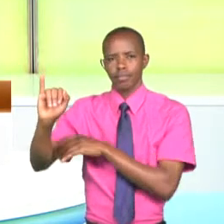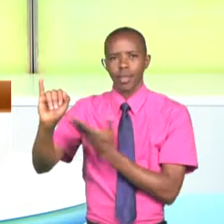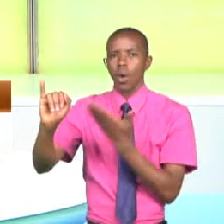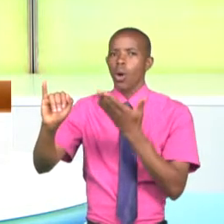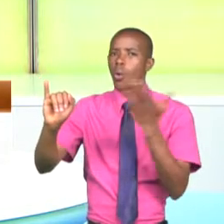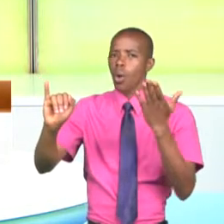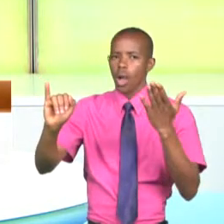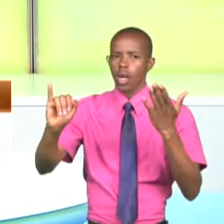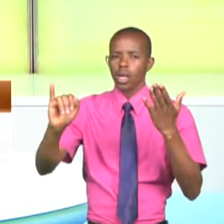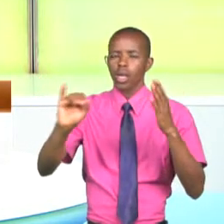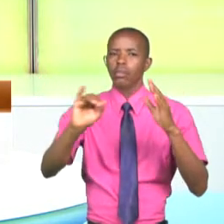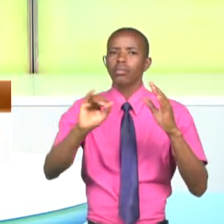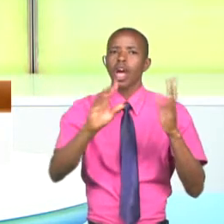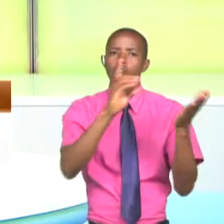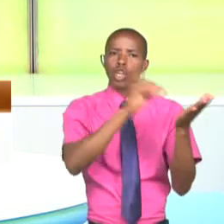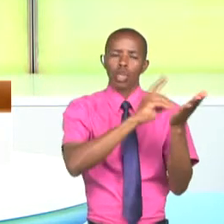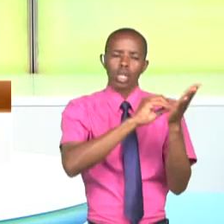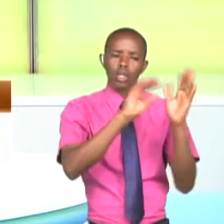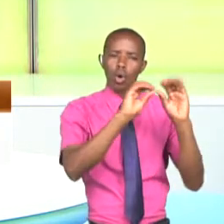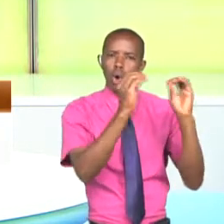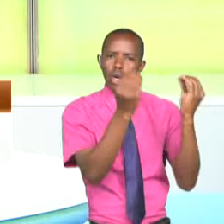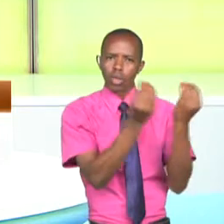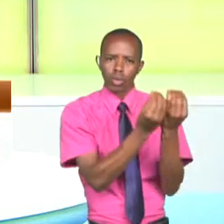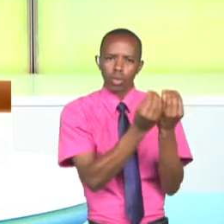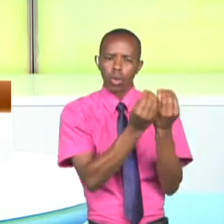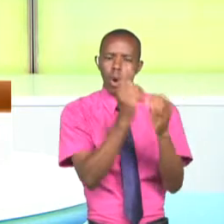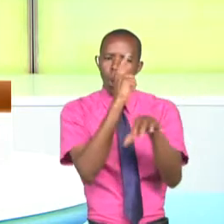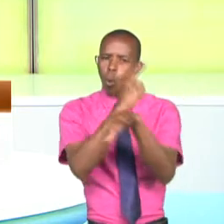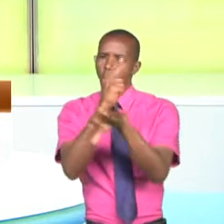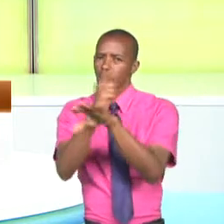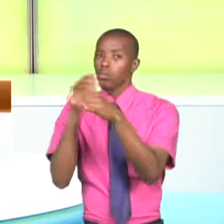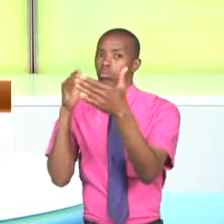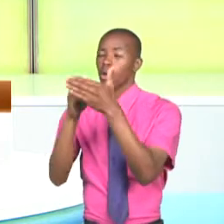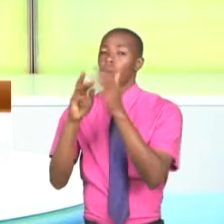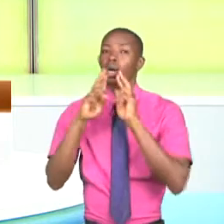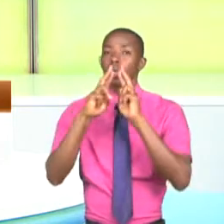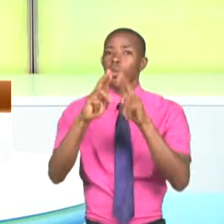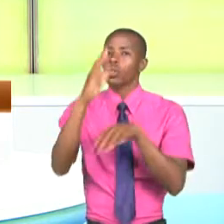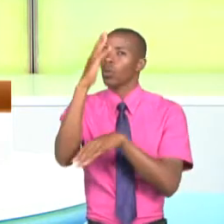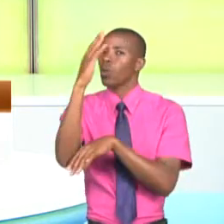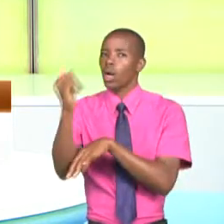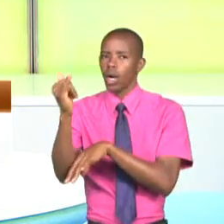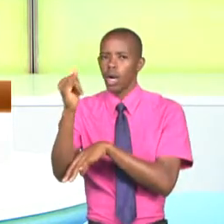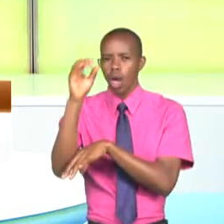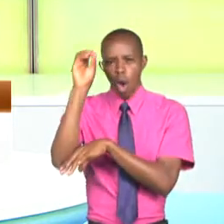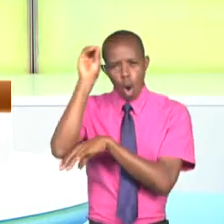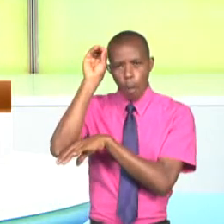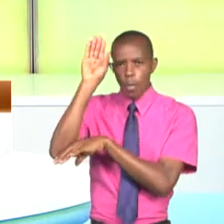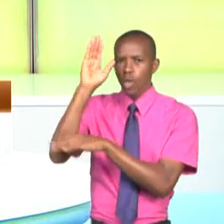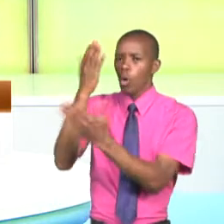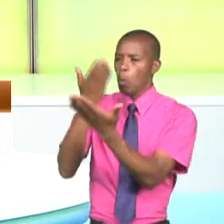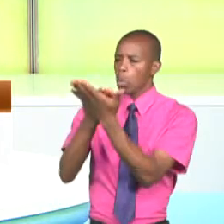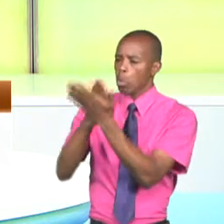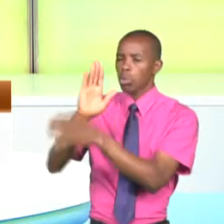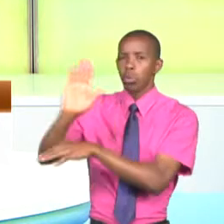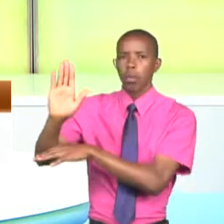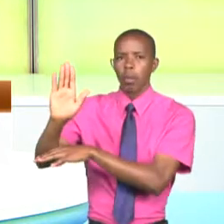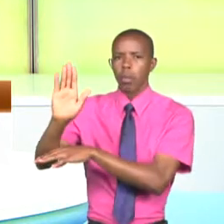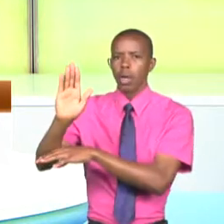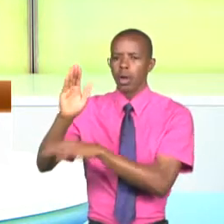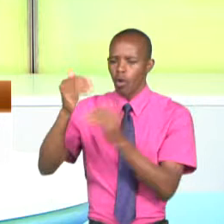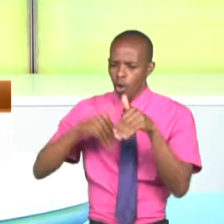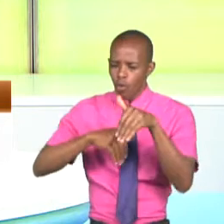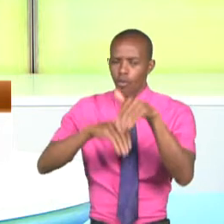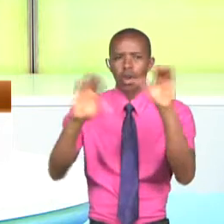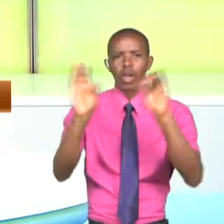ambapo muungano wa madaktari nchini umetishia kupinga ripoti hiyo kwa madai kuwa maoni yao waliopendekeza